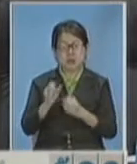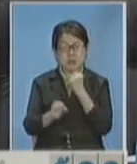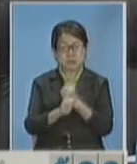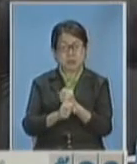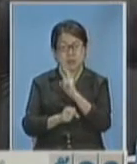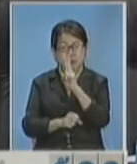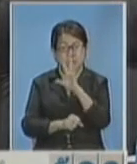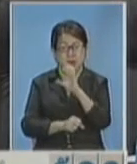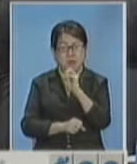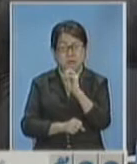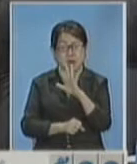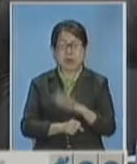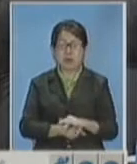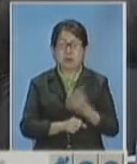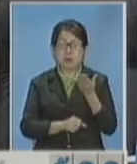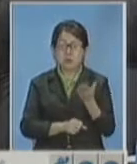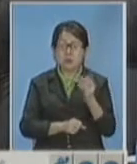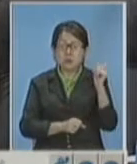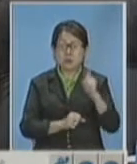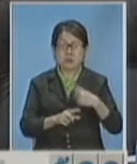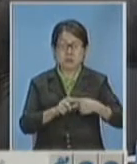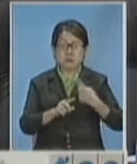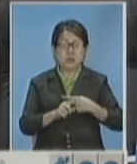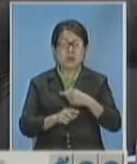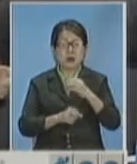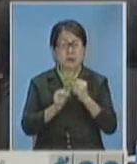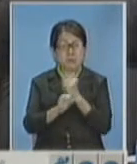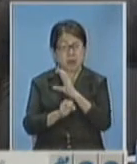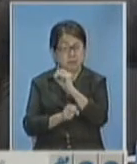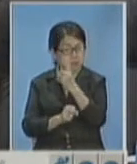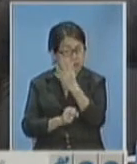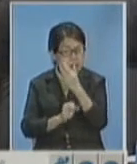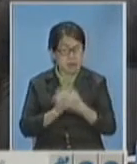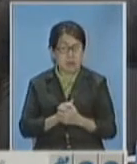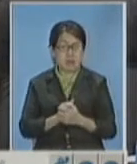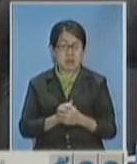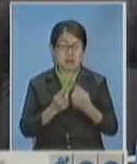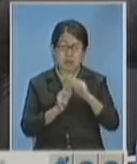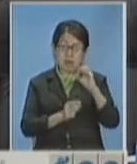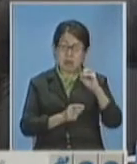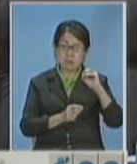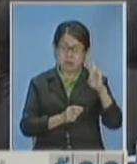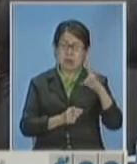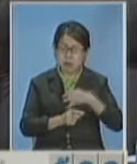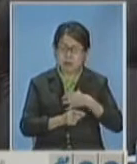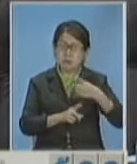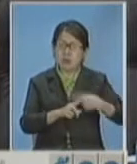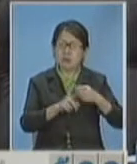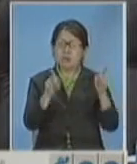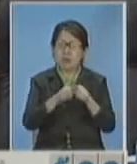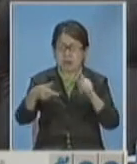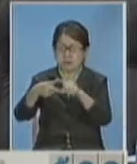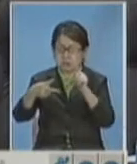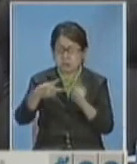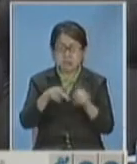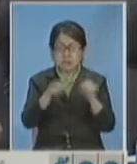55ไม่มีงบที่ขอสำหรับค่าเช่าโกดังปี51เท่าเก่านะคะแต่ปี57นี้ก็ขอมาด้วยเหล่านี้เป็น